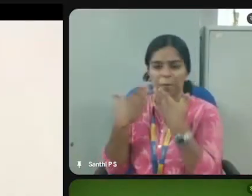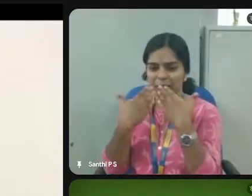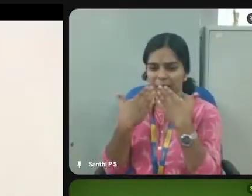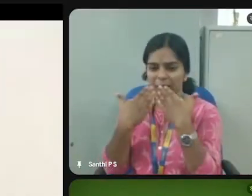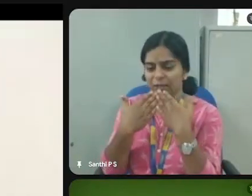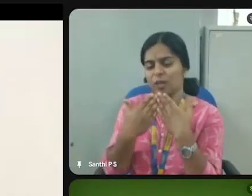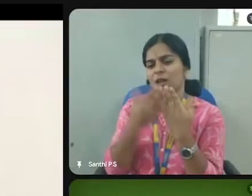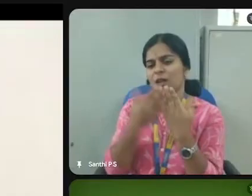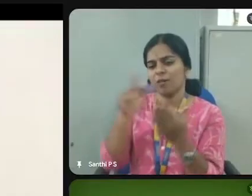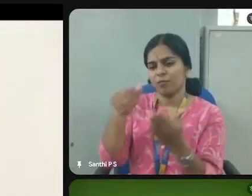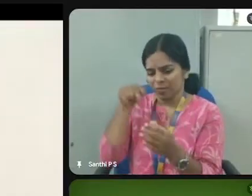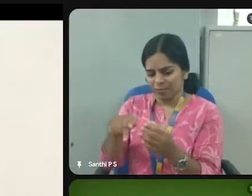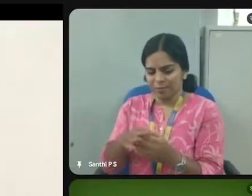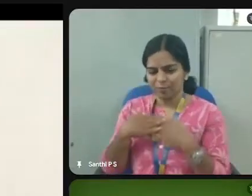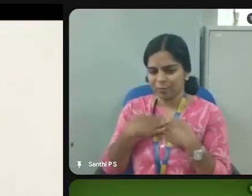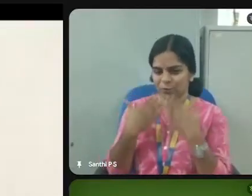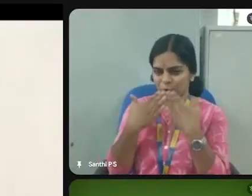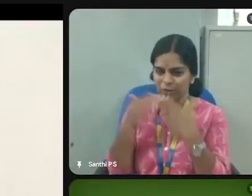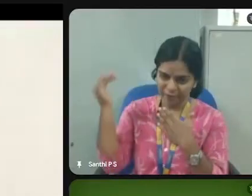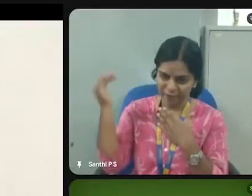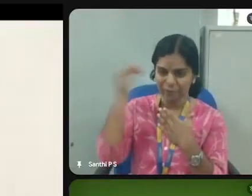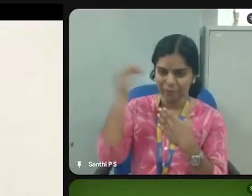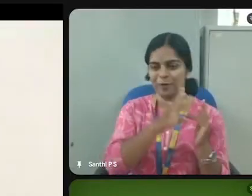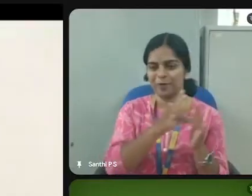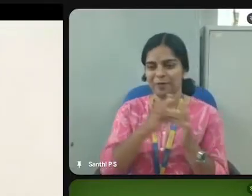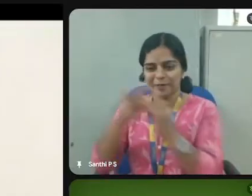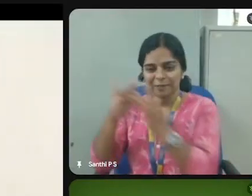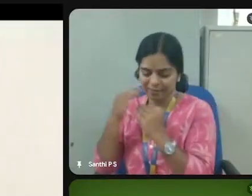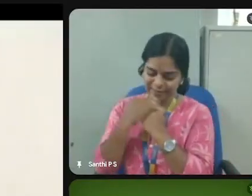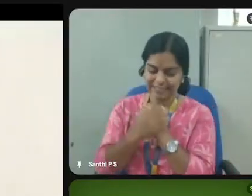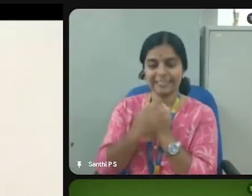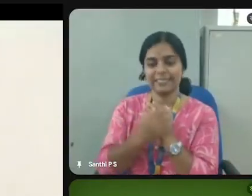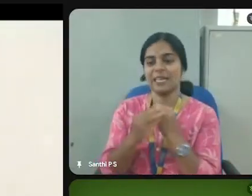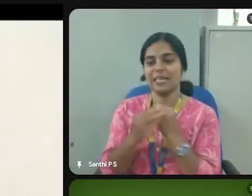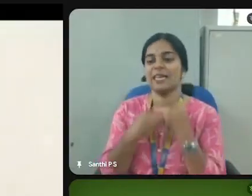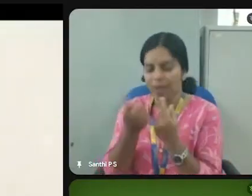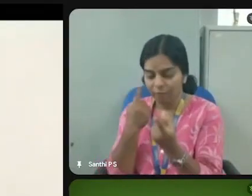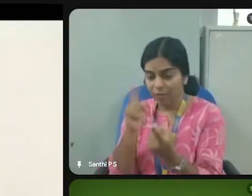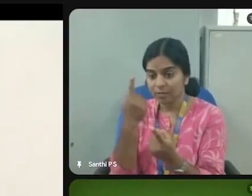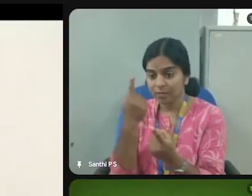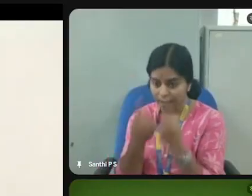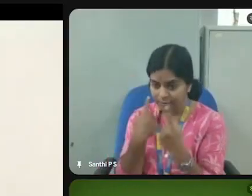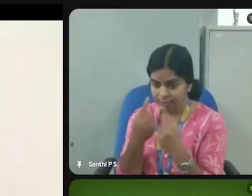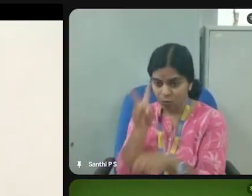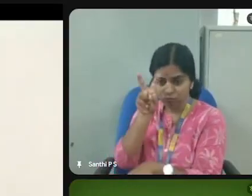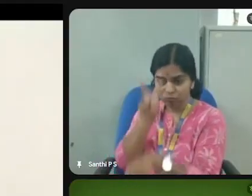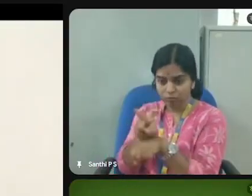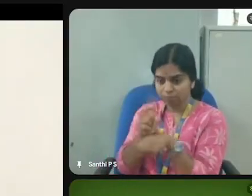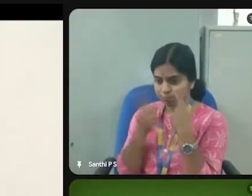പരിമിതികളുള്ള കുട്ടികളെ നമ്മുടെ സ്കൂളിലേക്ക് വരുമ്പോൾ കുട്ടികളെ ശരിക്കും നമ്മൾ അസസ് ചെയ്യുക, ഒബ്സർവ് ചെയ്തിട്ട് അവർ